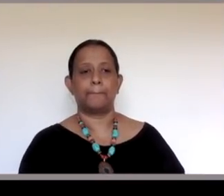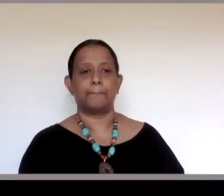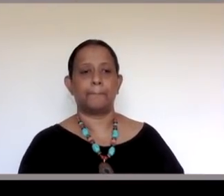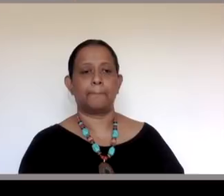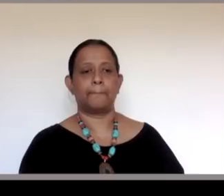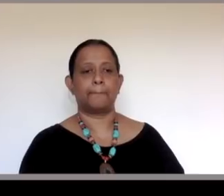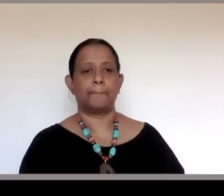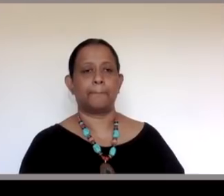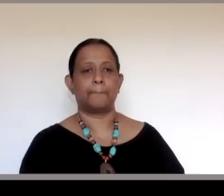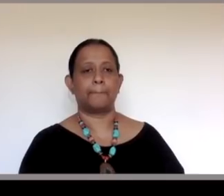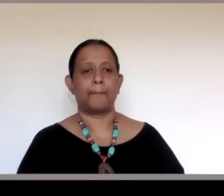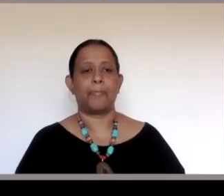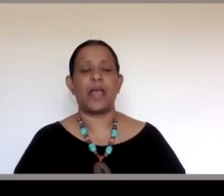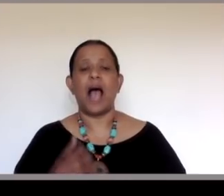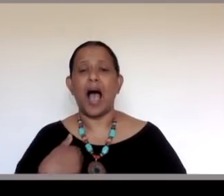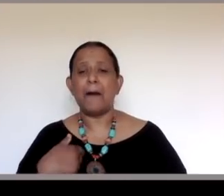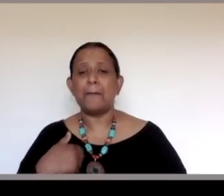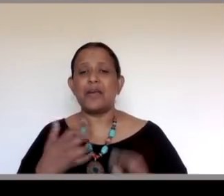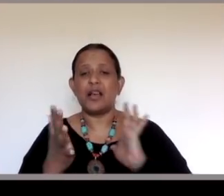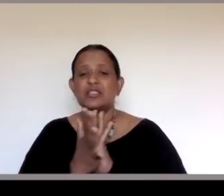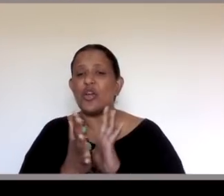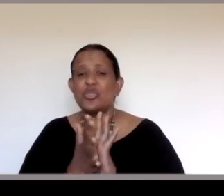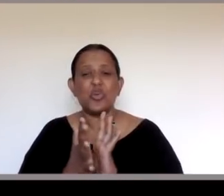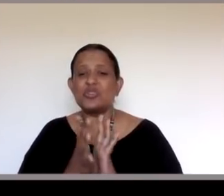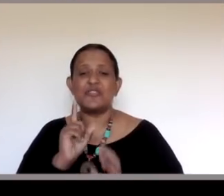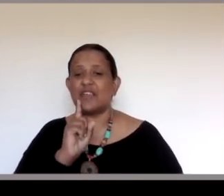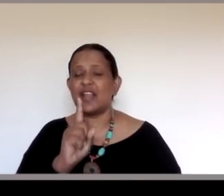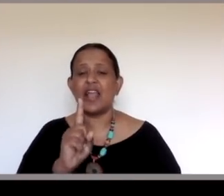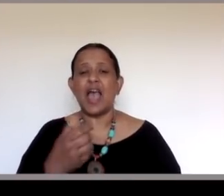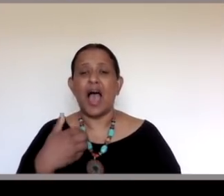கவுத கேனேக மதை நாம் யார் என்பதன் மீதே அது தங்கி இருக்கிறது